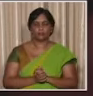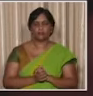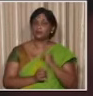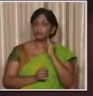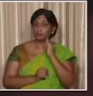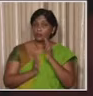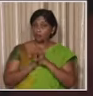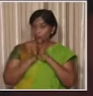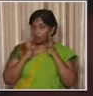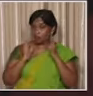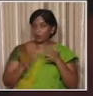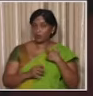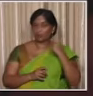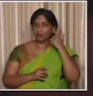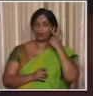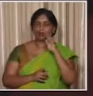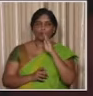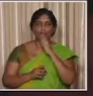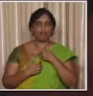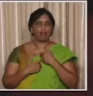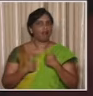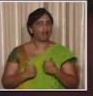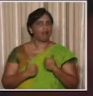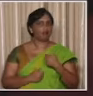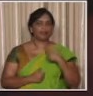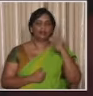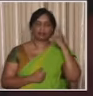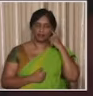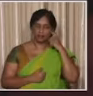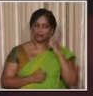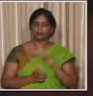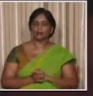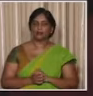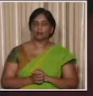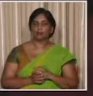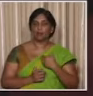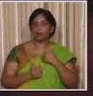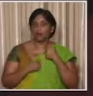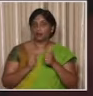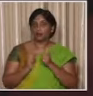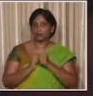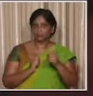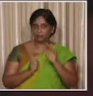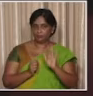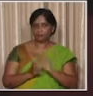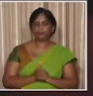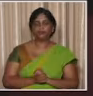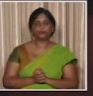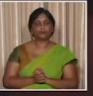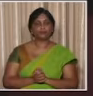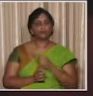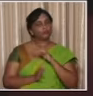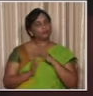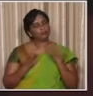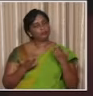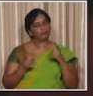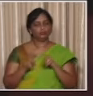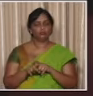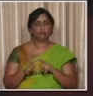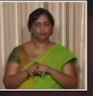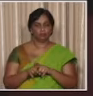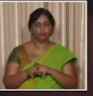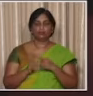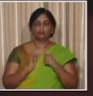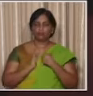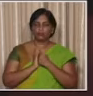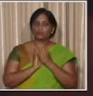චෝදනා වැඩි වෙනකොට අපි හිතන්නේ අපි හරියටම ඉන්නවා කියලා. අපි හරි කටයුතු කරනවා කියලා. ඒ කෙසේ වෙතත්